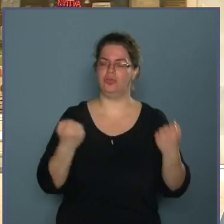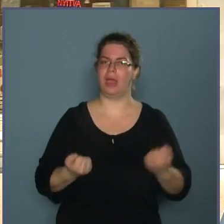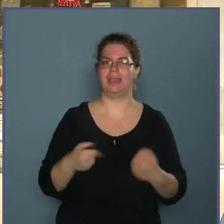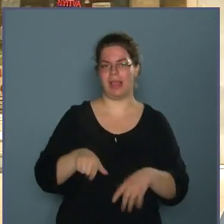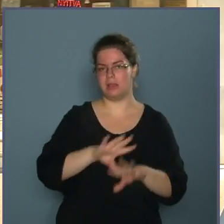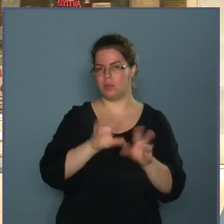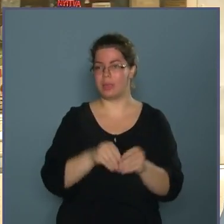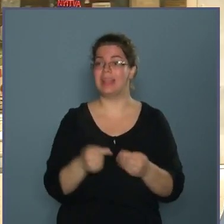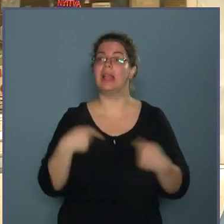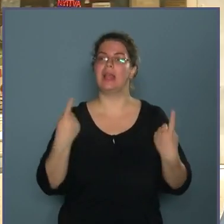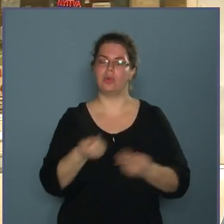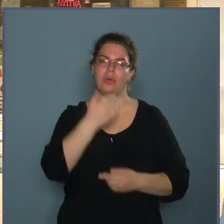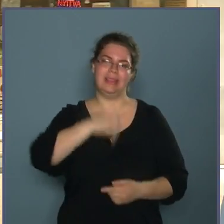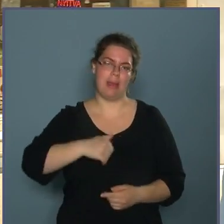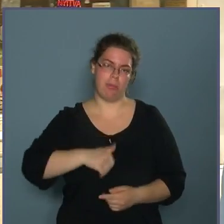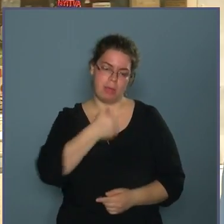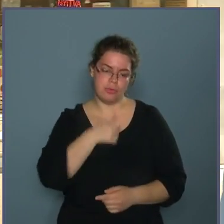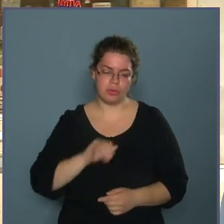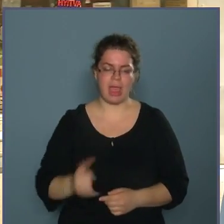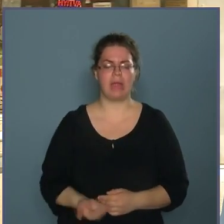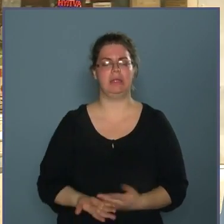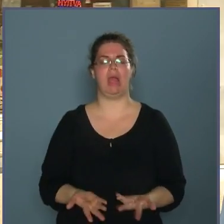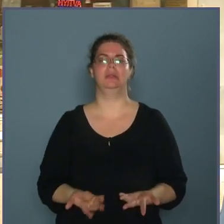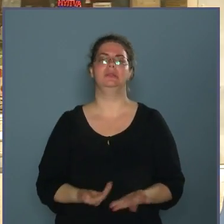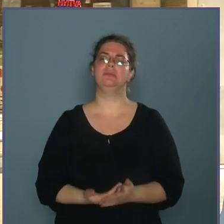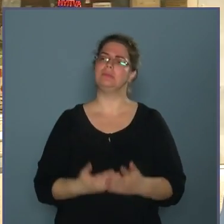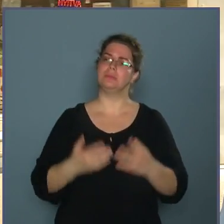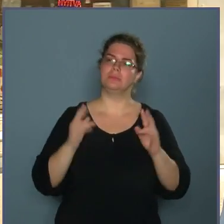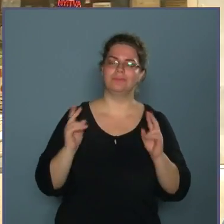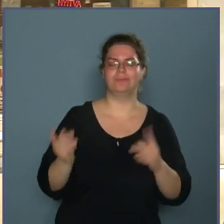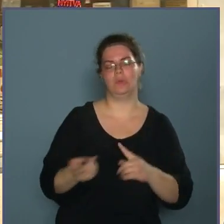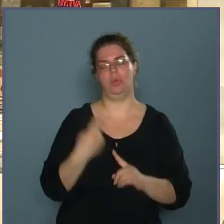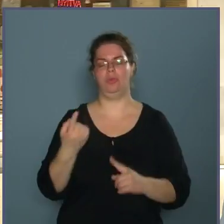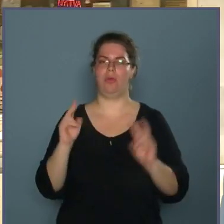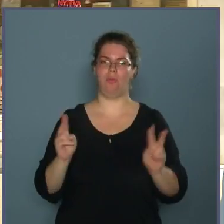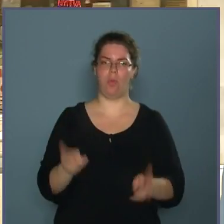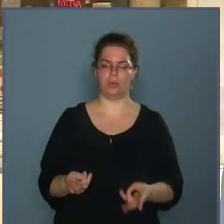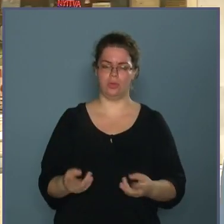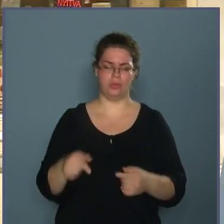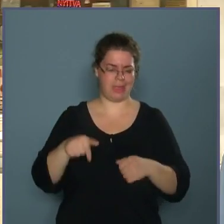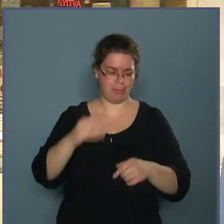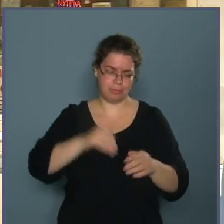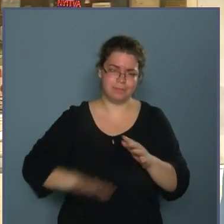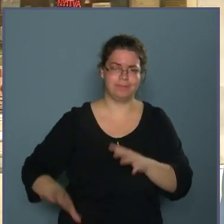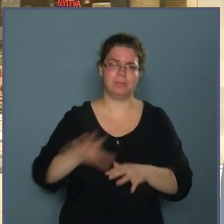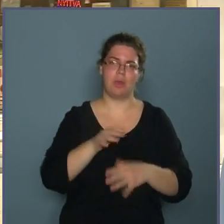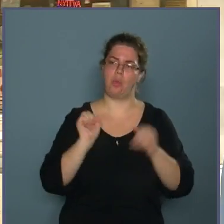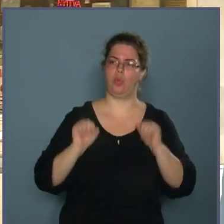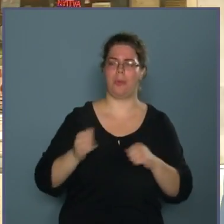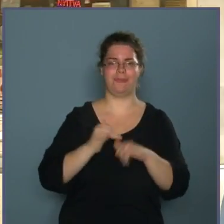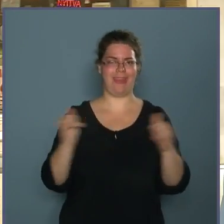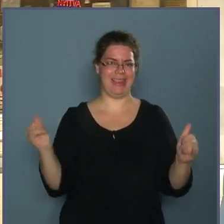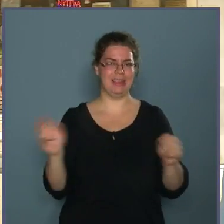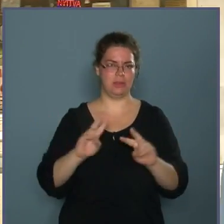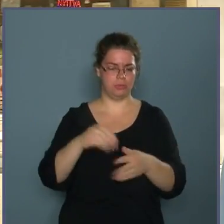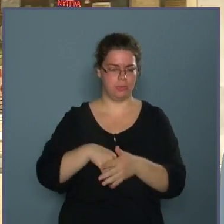De számunkra, délpestiek számára különösen fontos az, hogy itt a délpesti régióban is ez nagyon komoly fejlesztéseket rejt